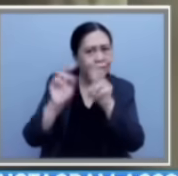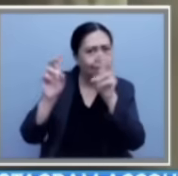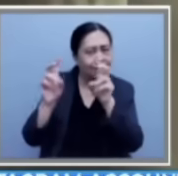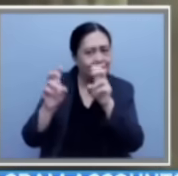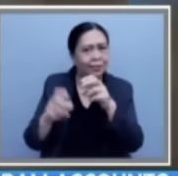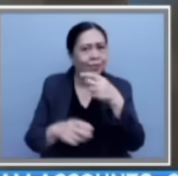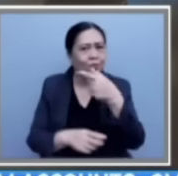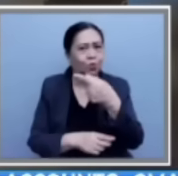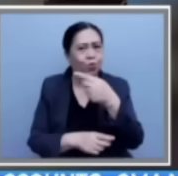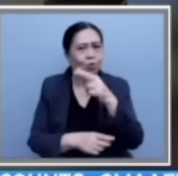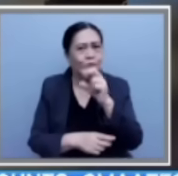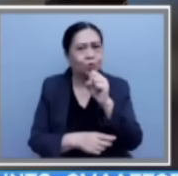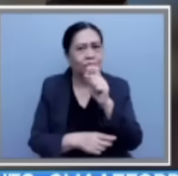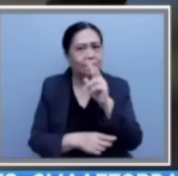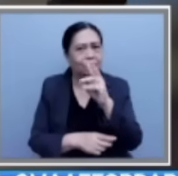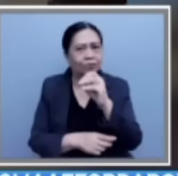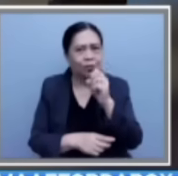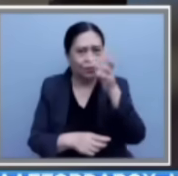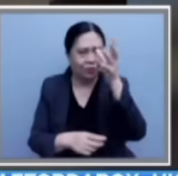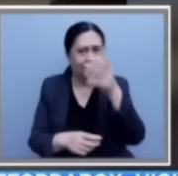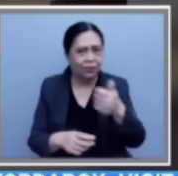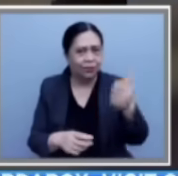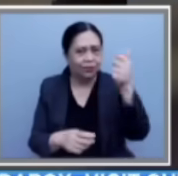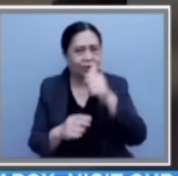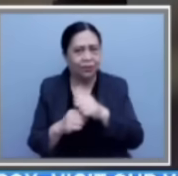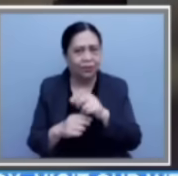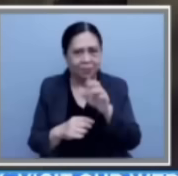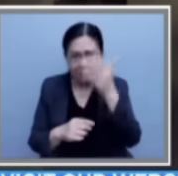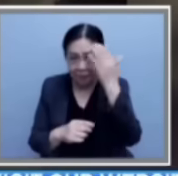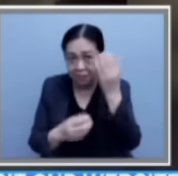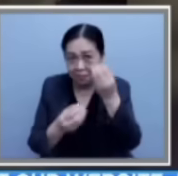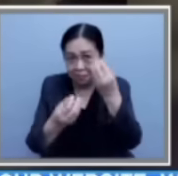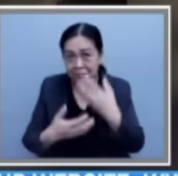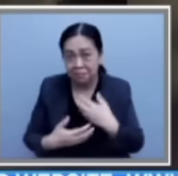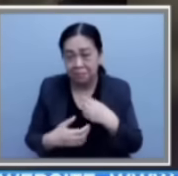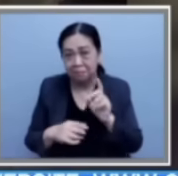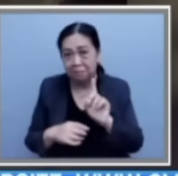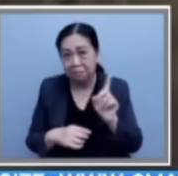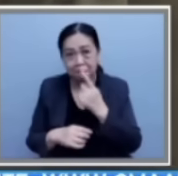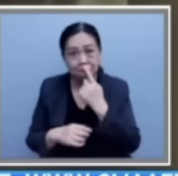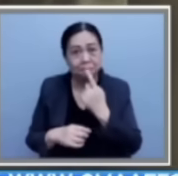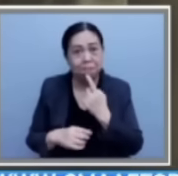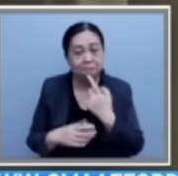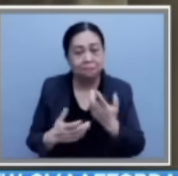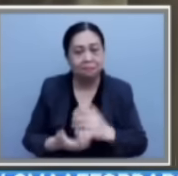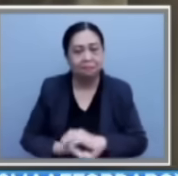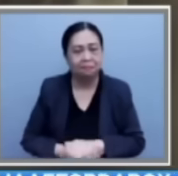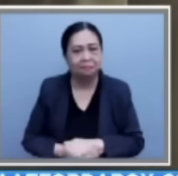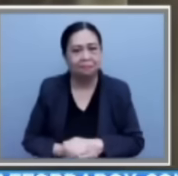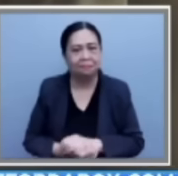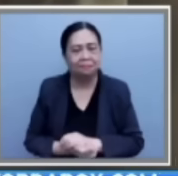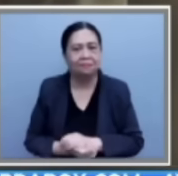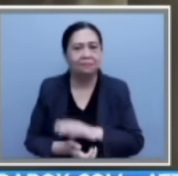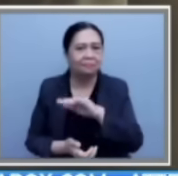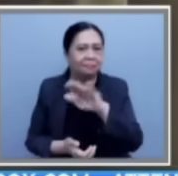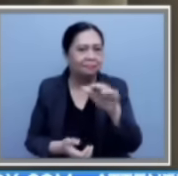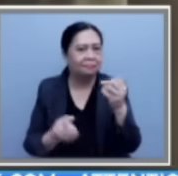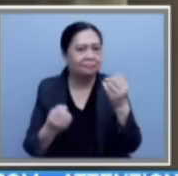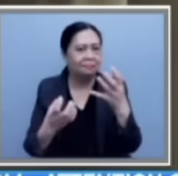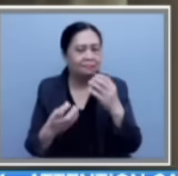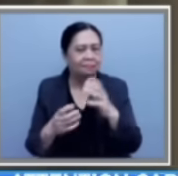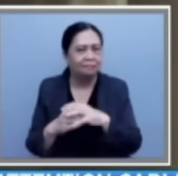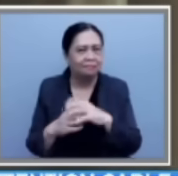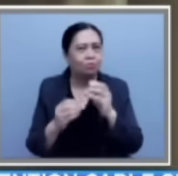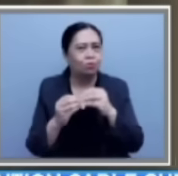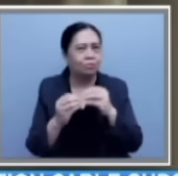royales O Sir B man Share mo naman sa akin pero mga mare maraming Revelation pa raw